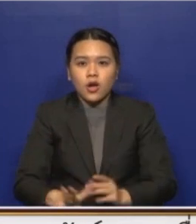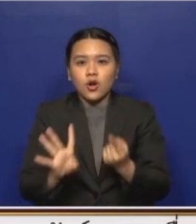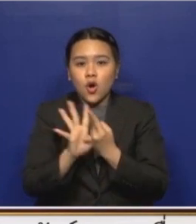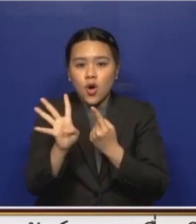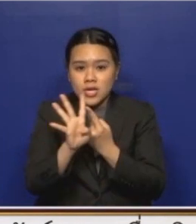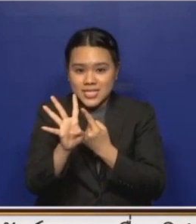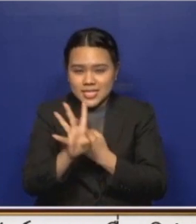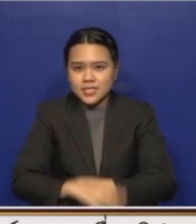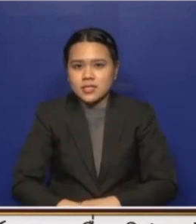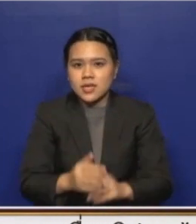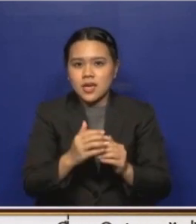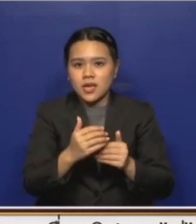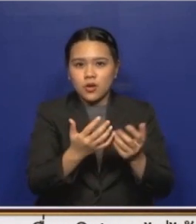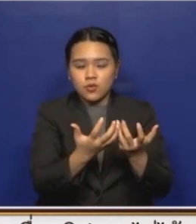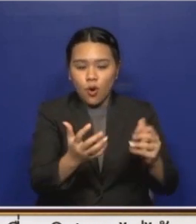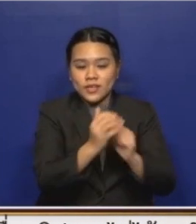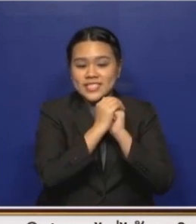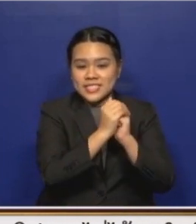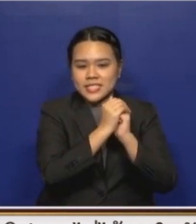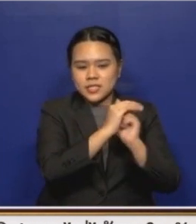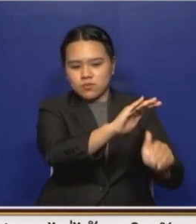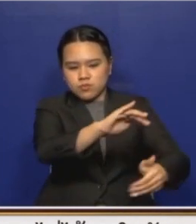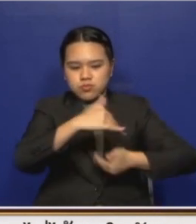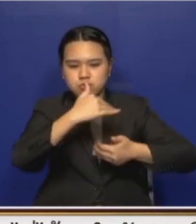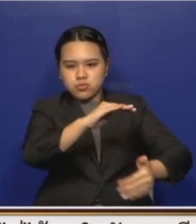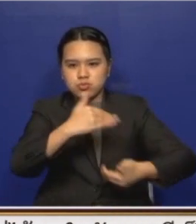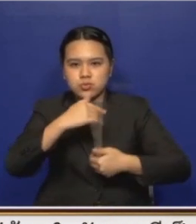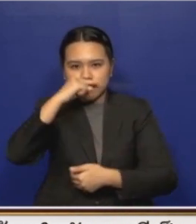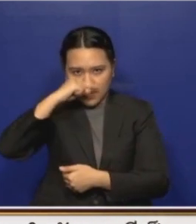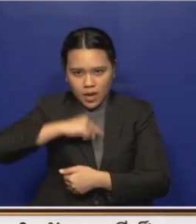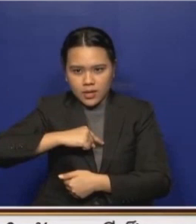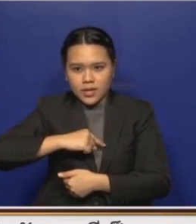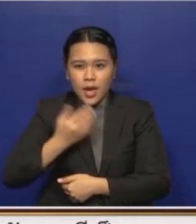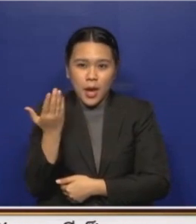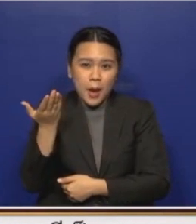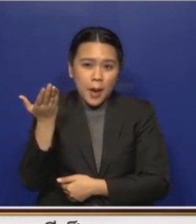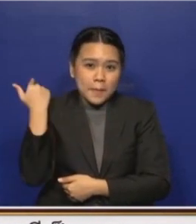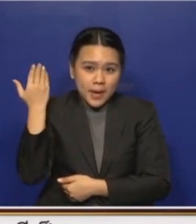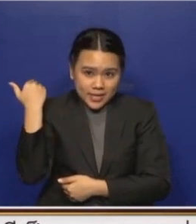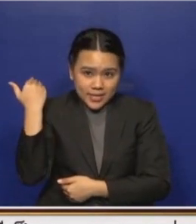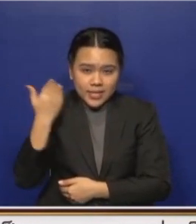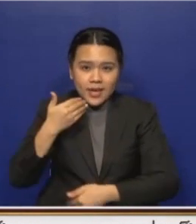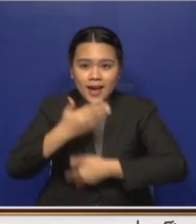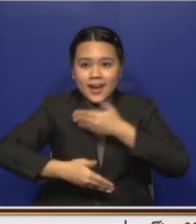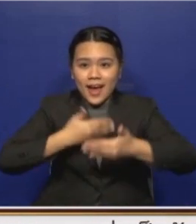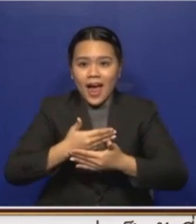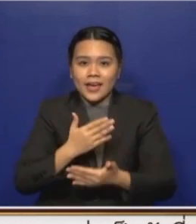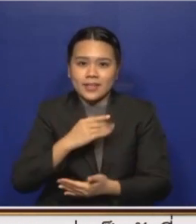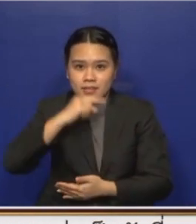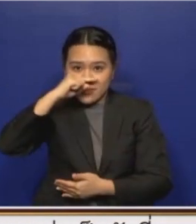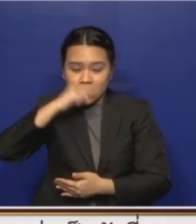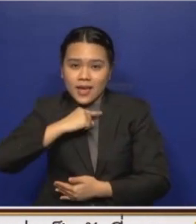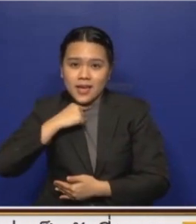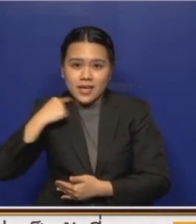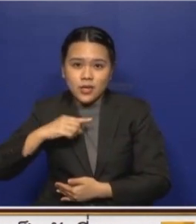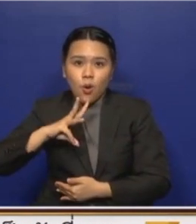านนั่นคือตัวเลขค้าขายที่เสียภาษีถูกต้องนะแต่นี่คือตัวเลขที่เราไม่สามารถได้เก็บภา